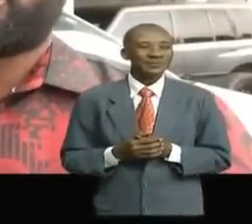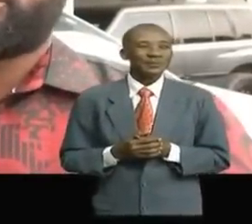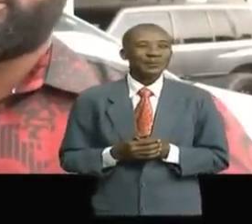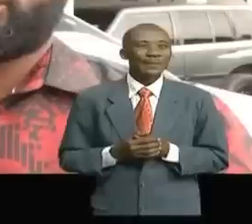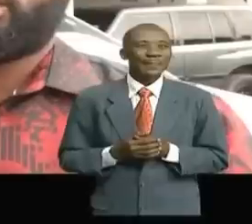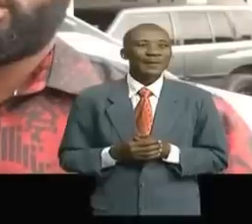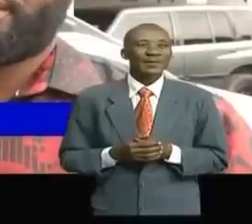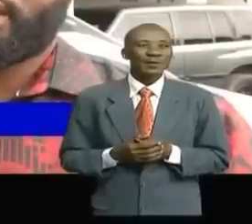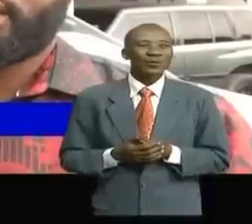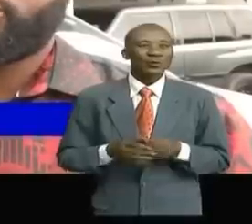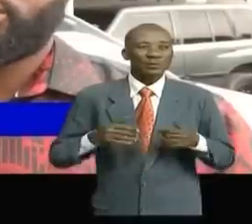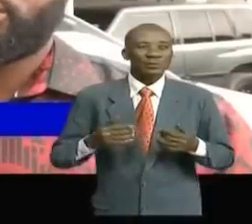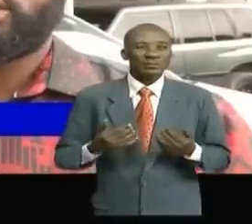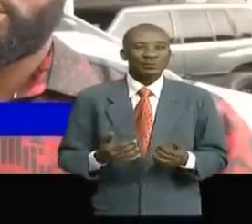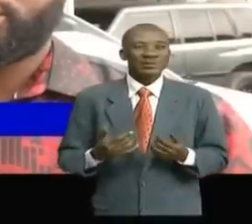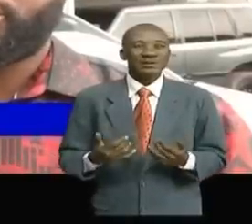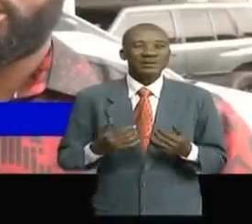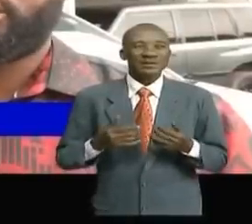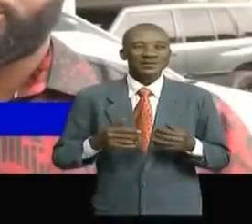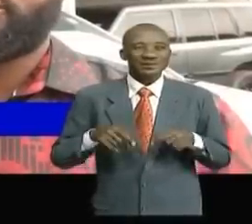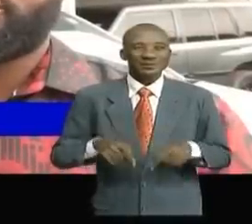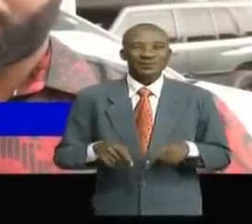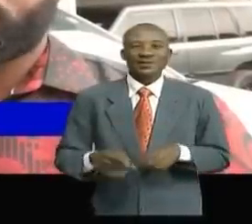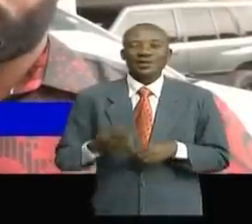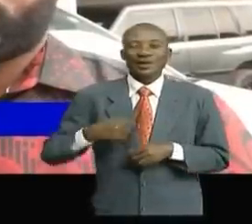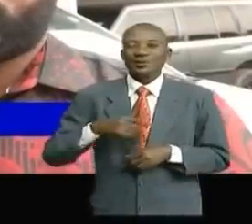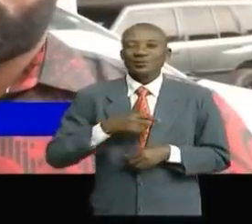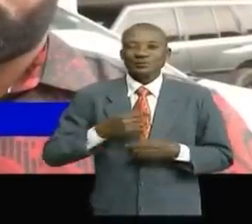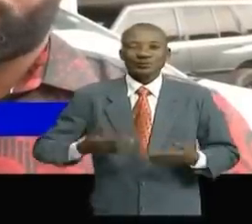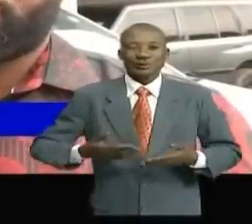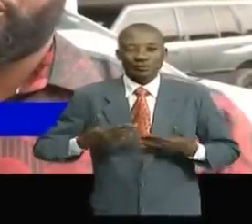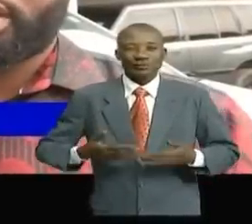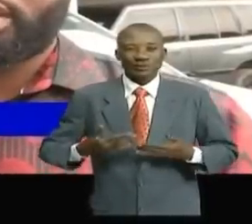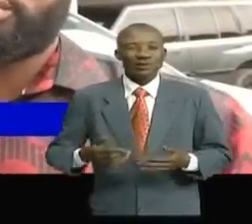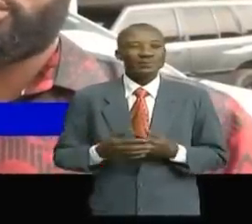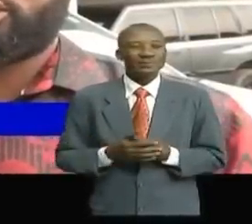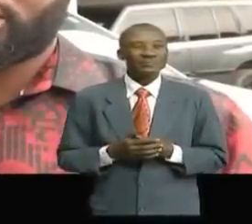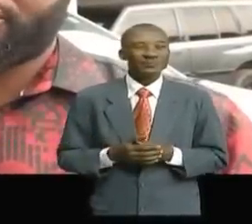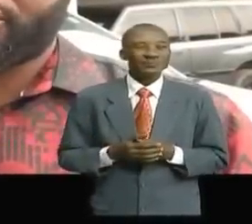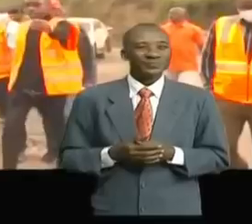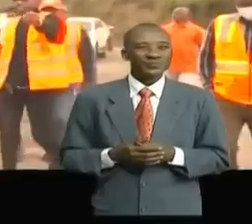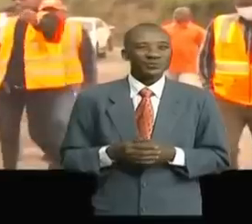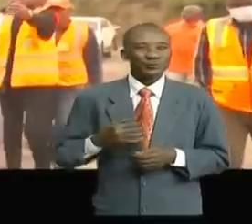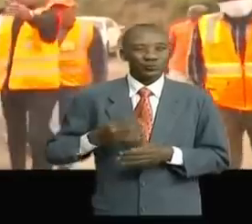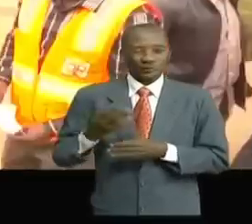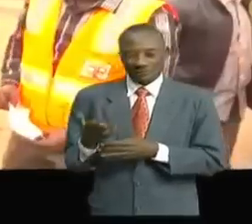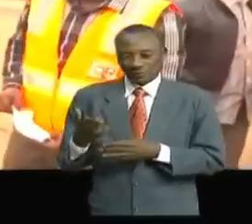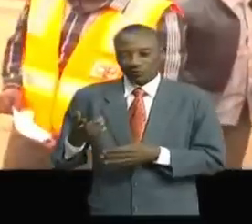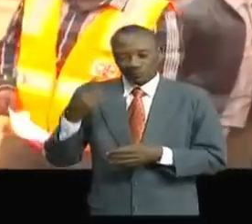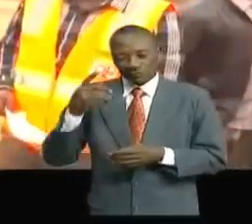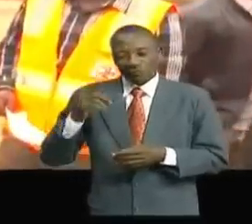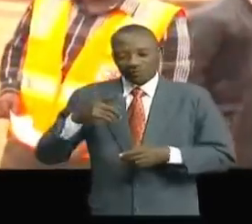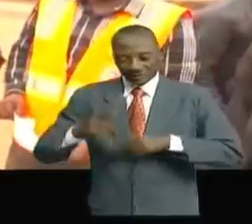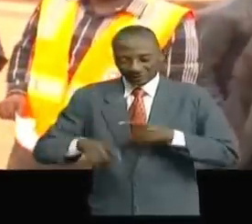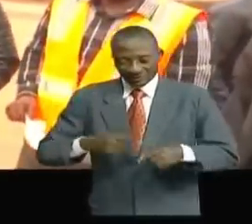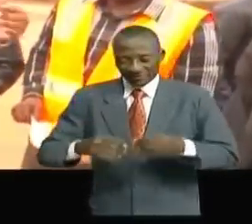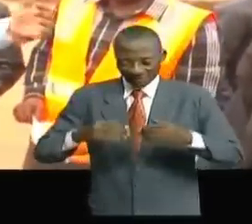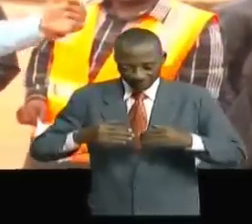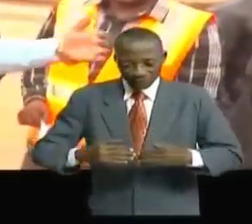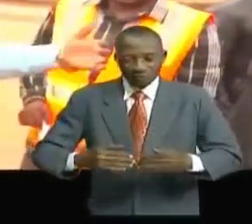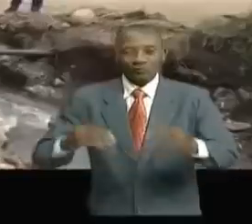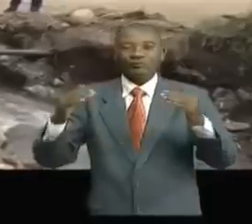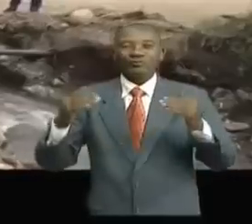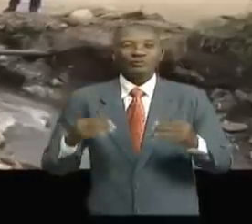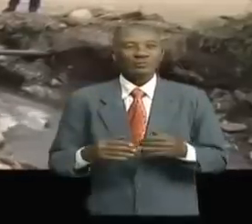demanderons à ce que par la suite, les attributeurs puissent vraiment se focaliser sur leur travail. La visite d'inspection s'est poursuivie jusqu'à